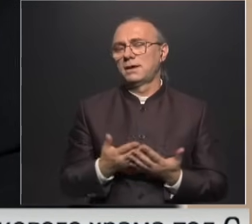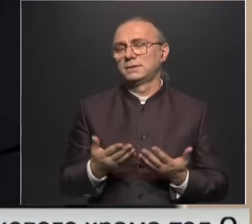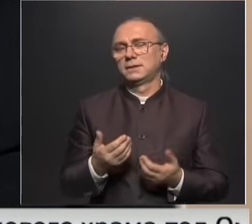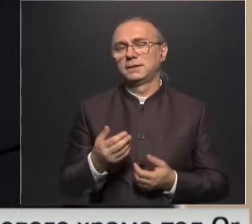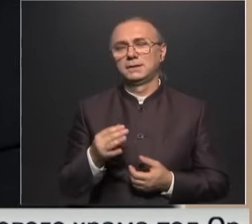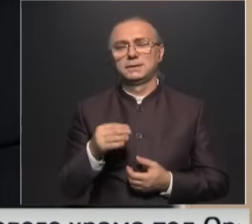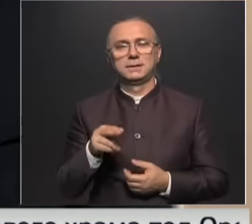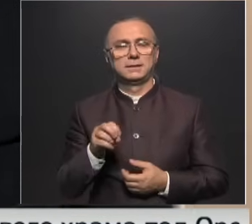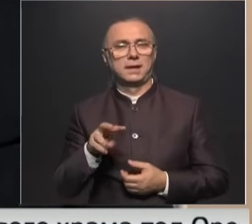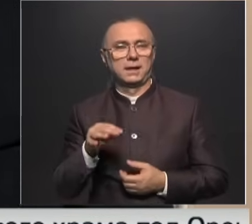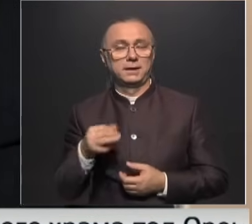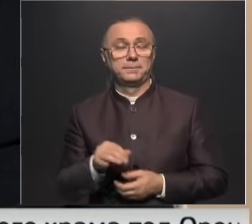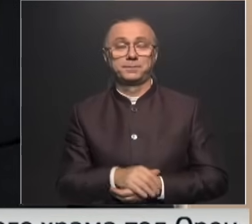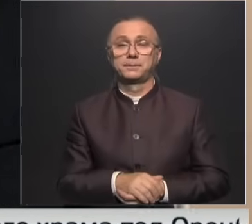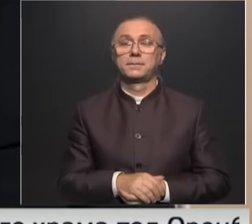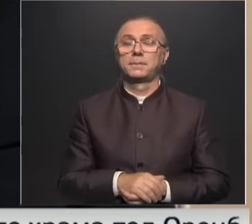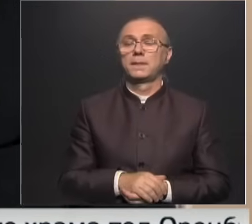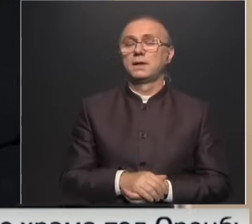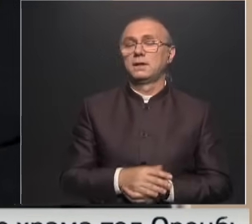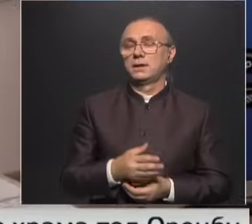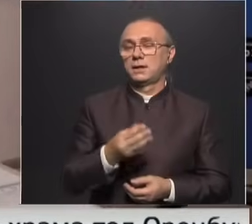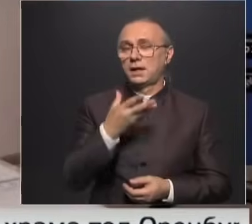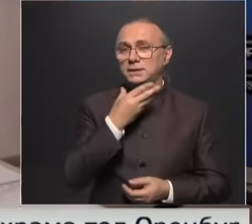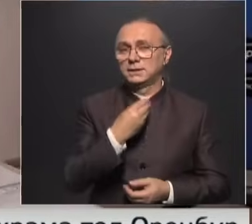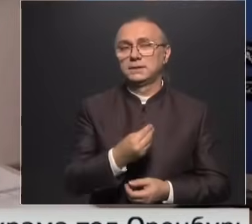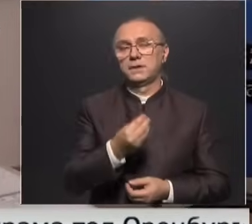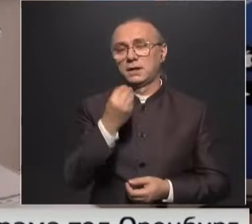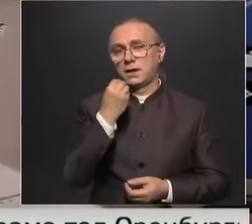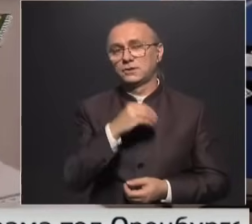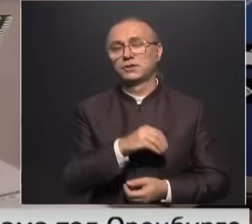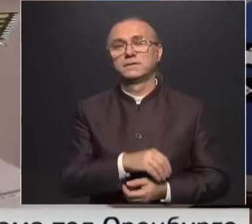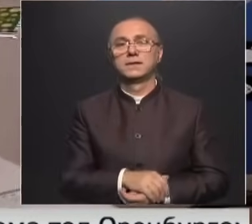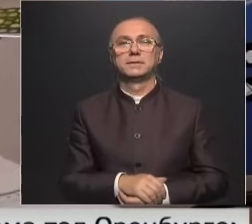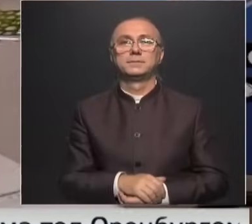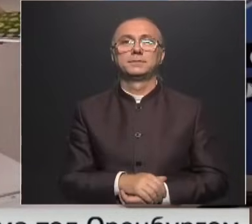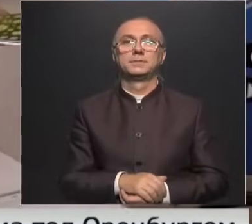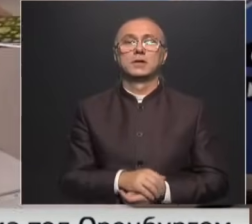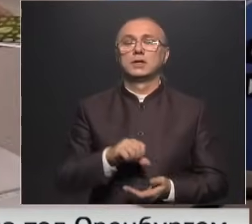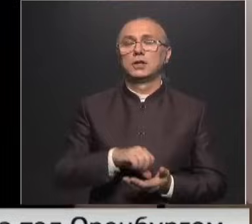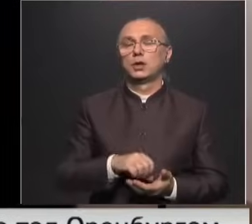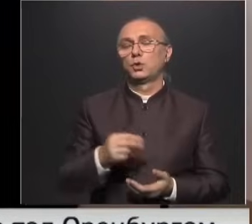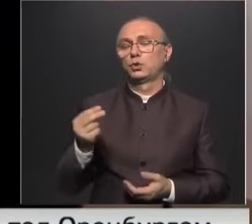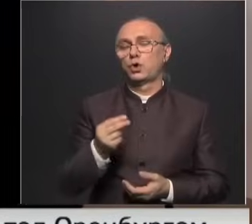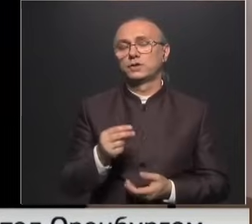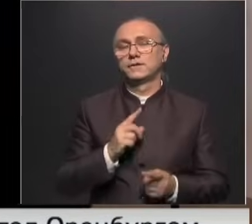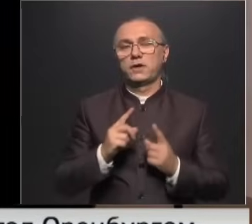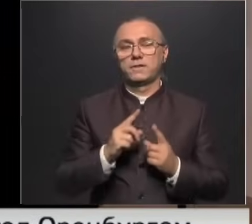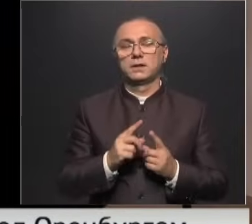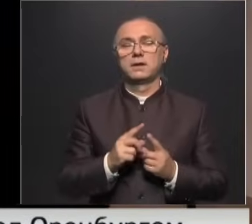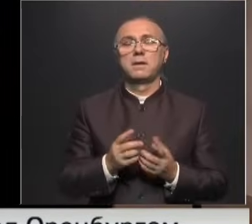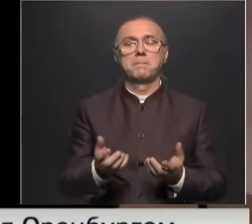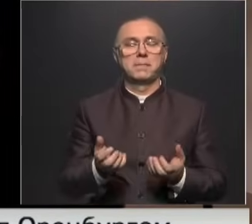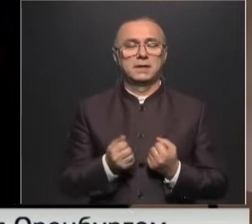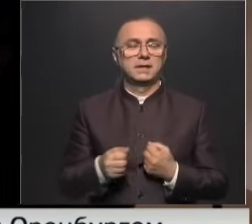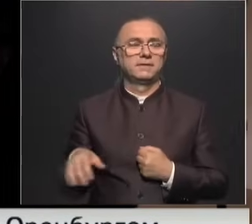же время она полноценная, красивая, качественная. Члены художественно-экспертного совета единодушно приняли все